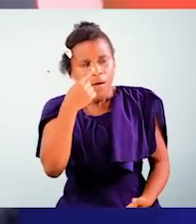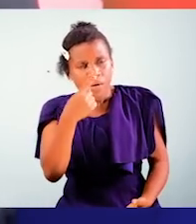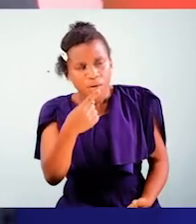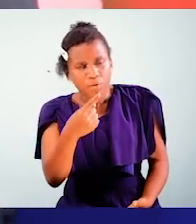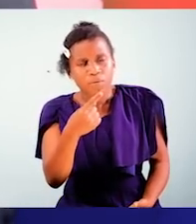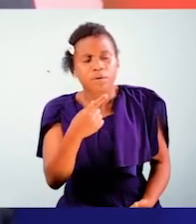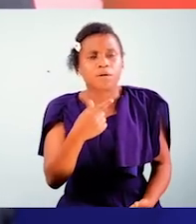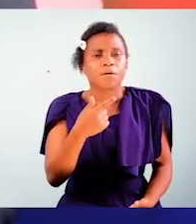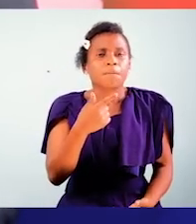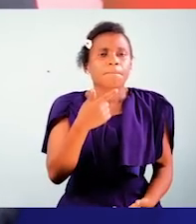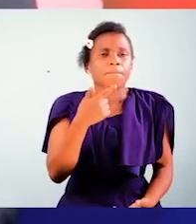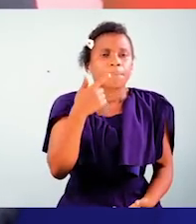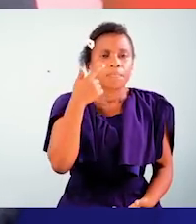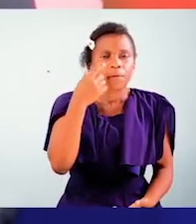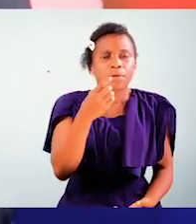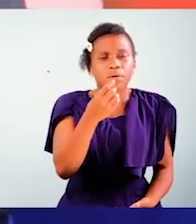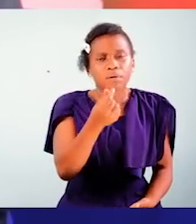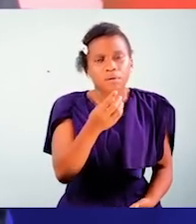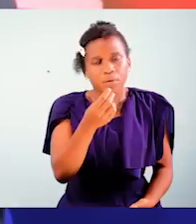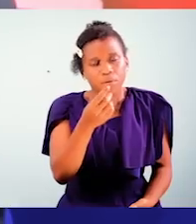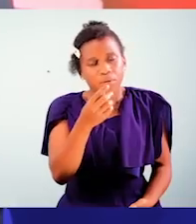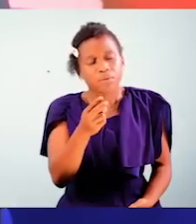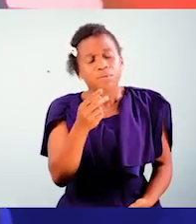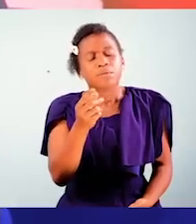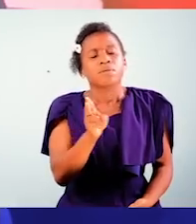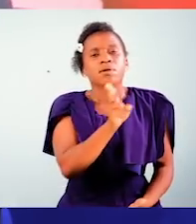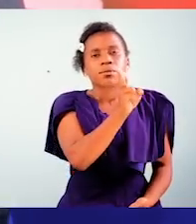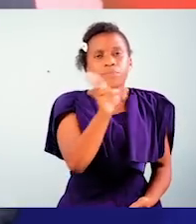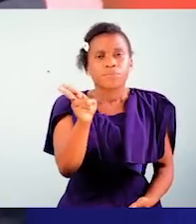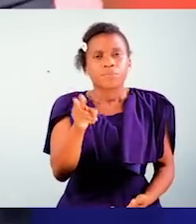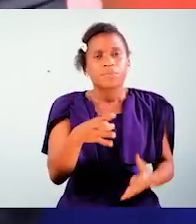pengine kuna fedha za halmashauri